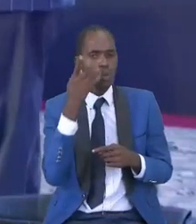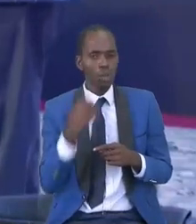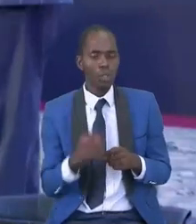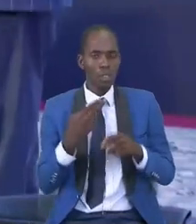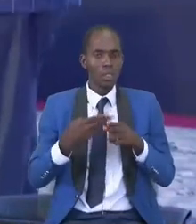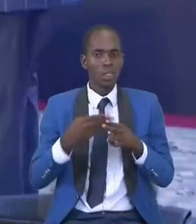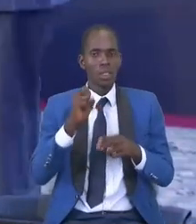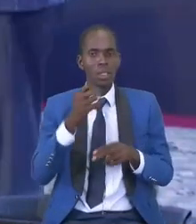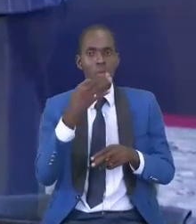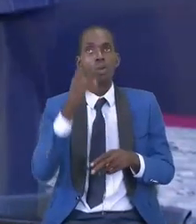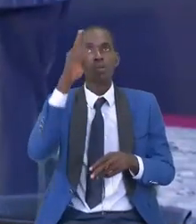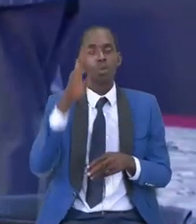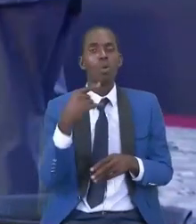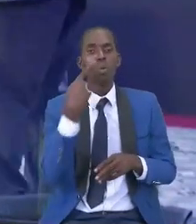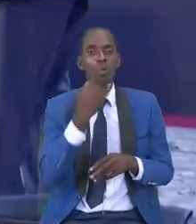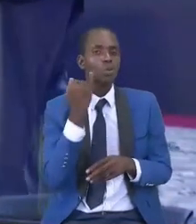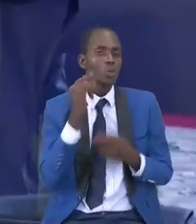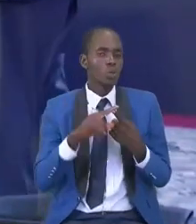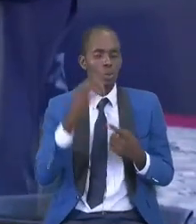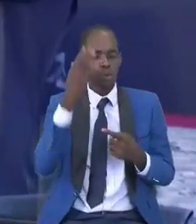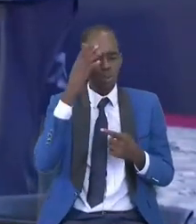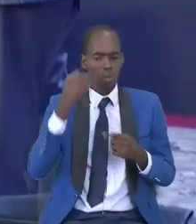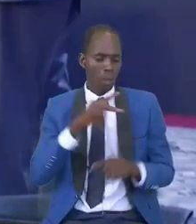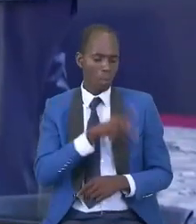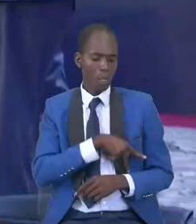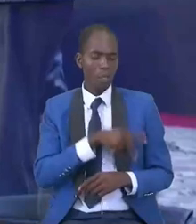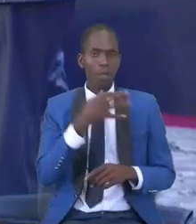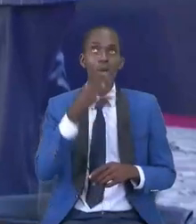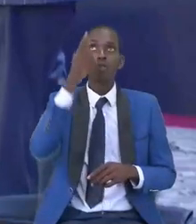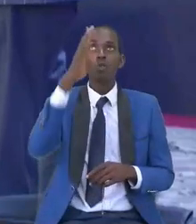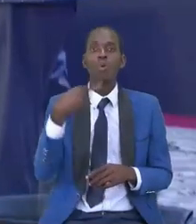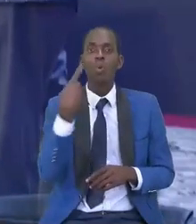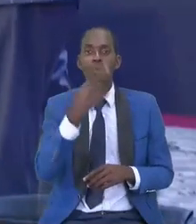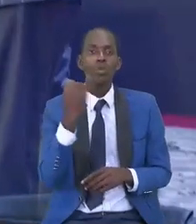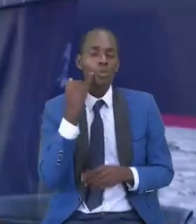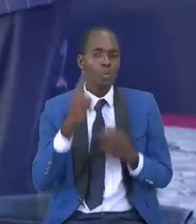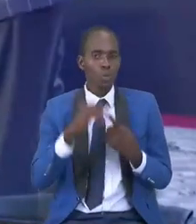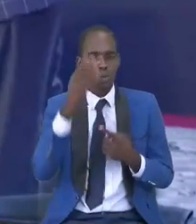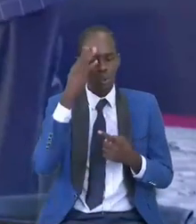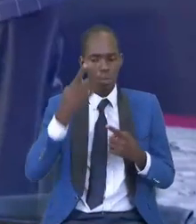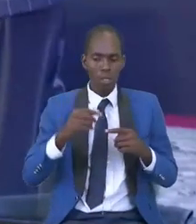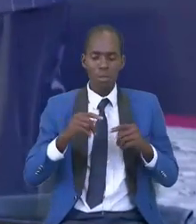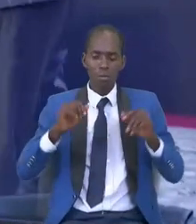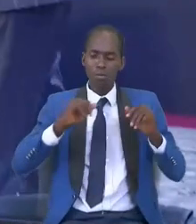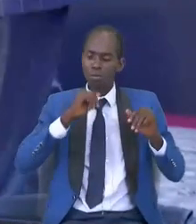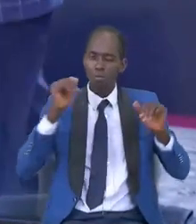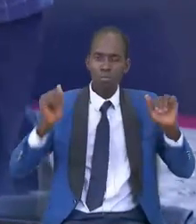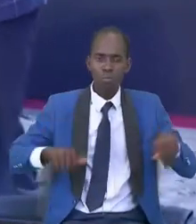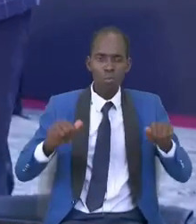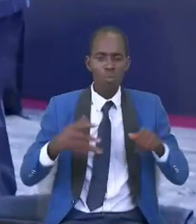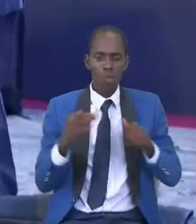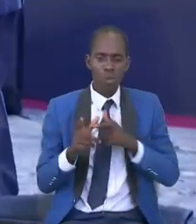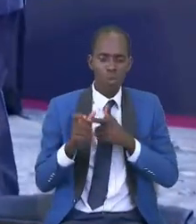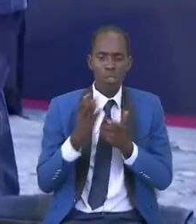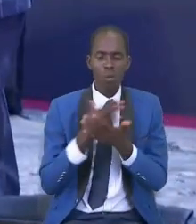qui devait connaître les attributs de Dieu, qui devait connaître la personnalité de Dieu, qui